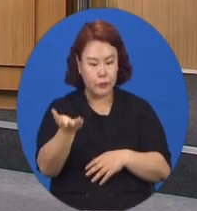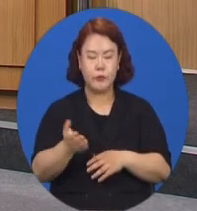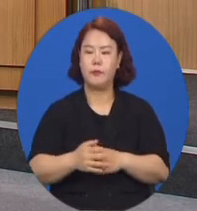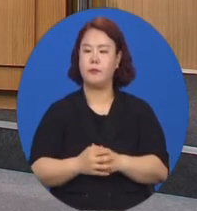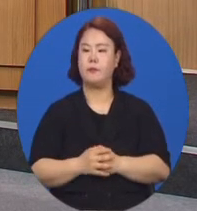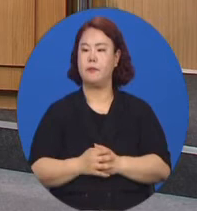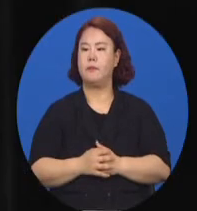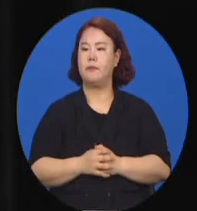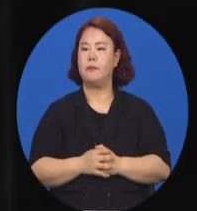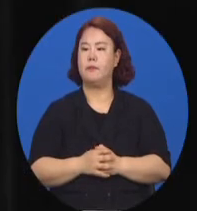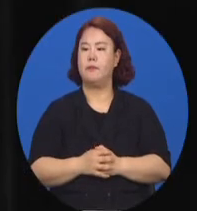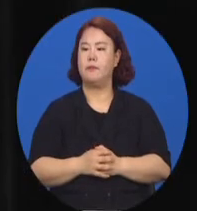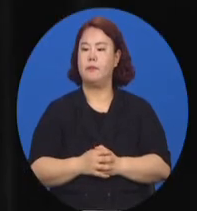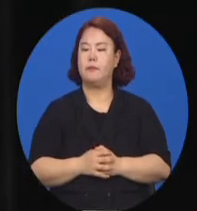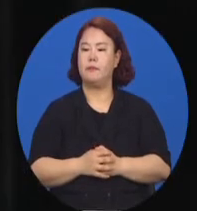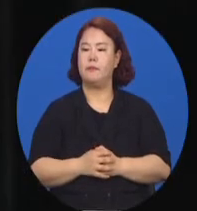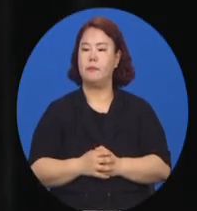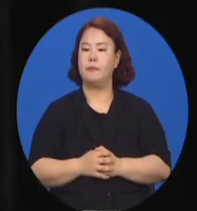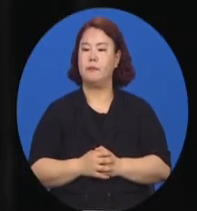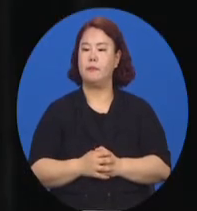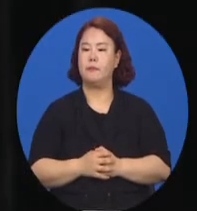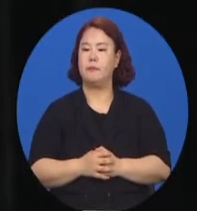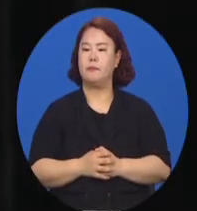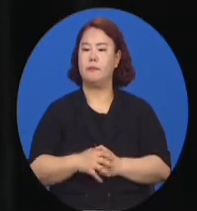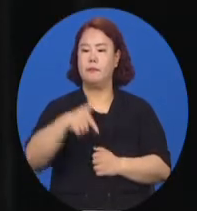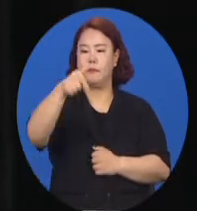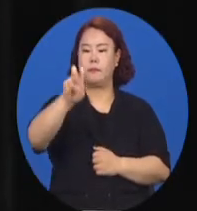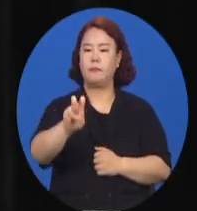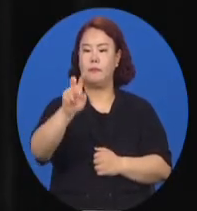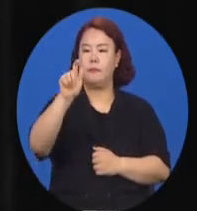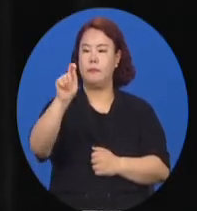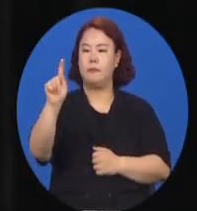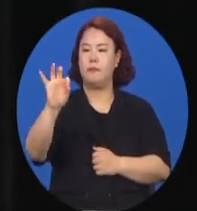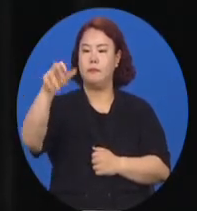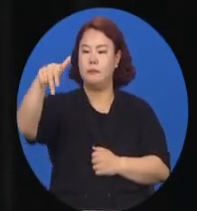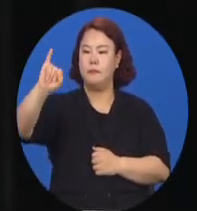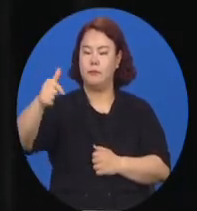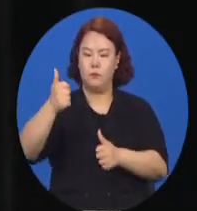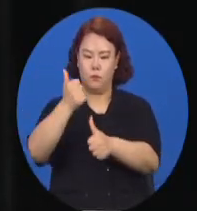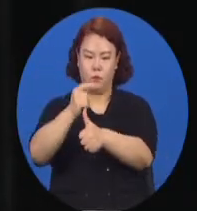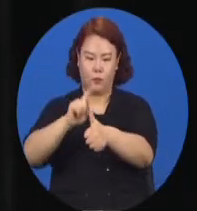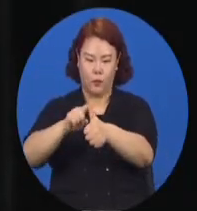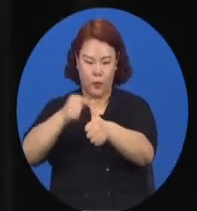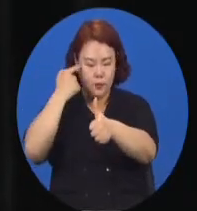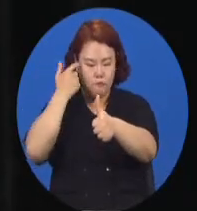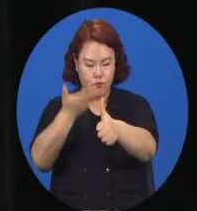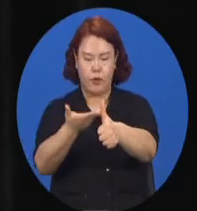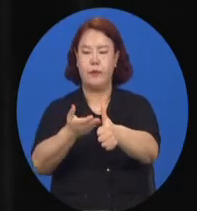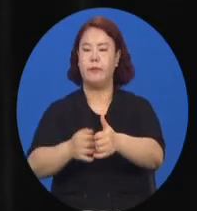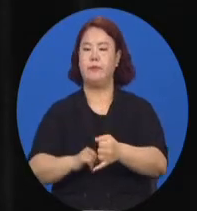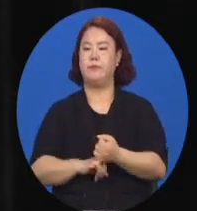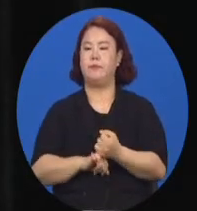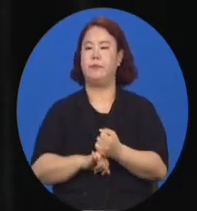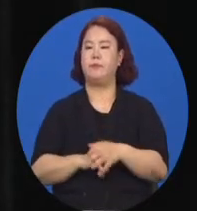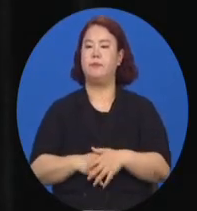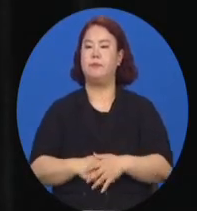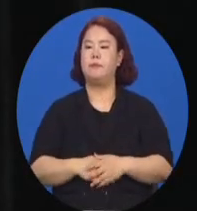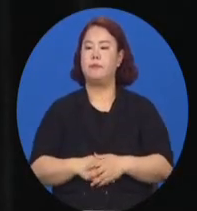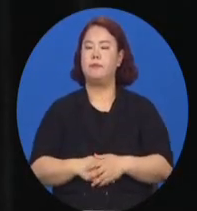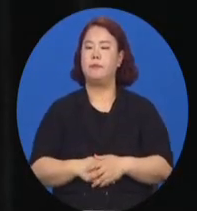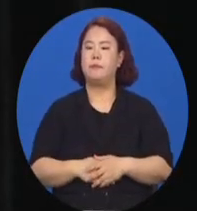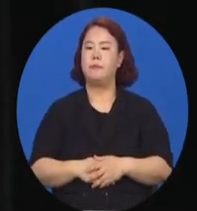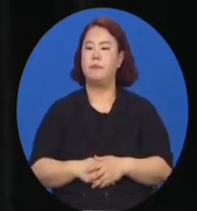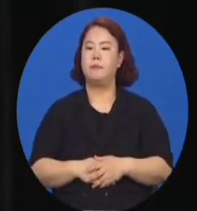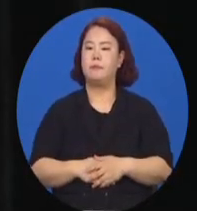질문하시겠습니까? 예, 김광지 후보에게 질문을 하겠습니다. 네, 질문 시작해